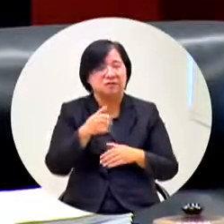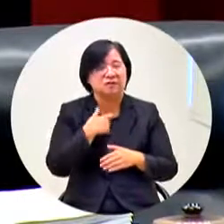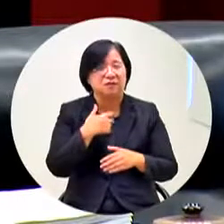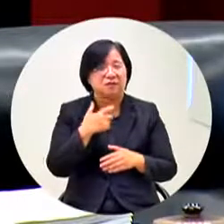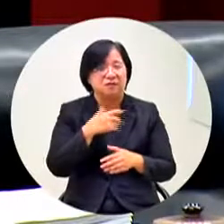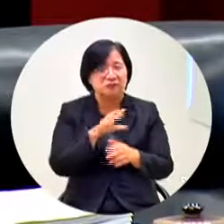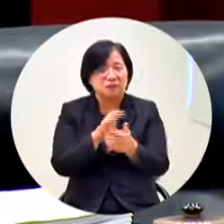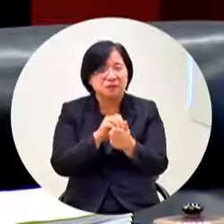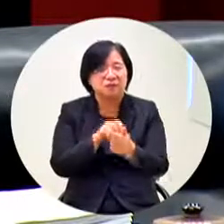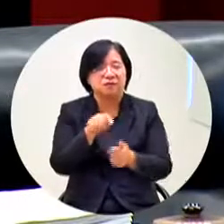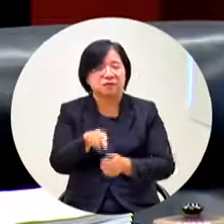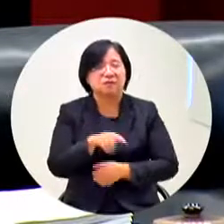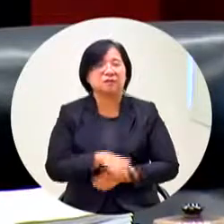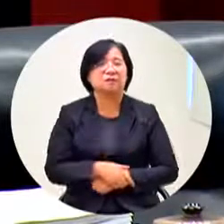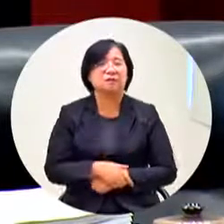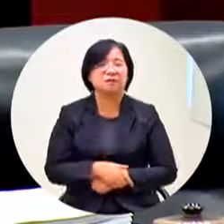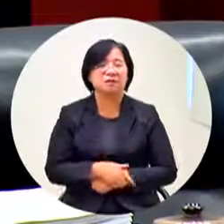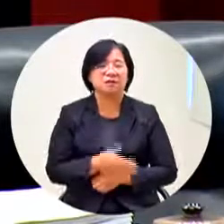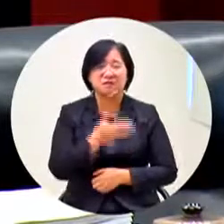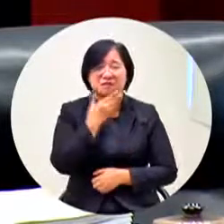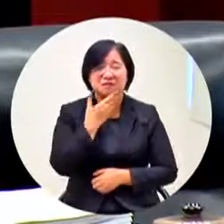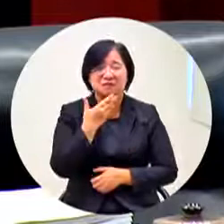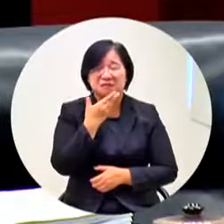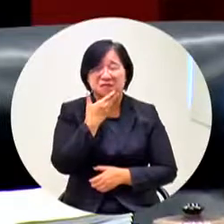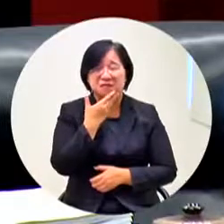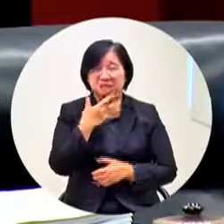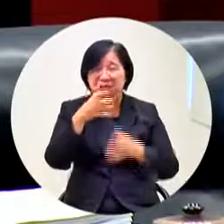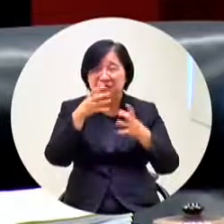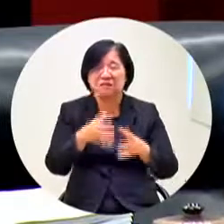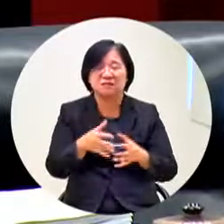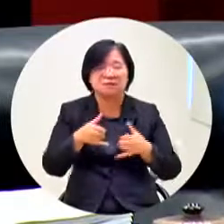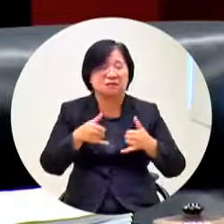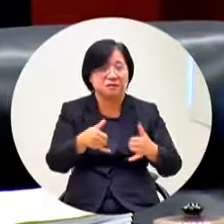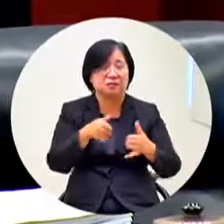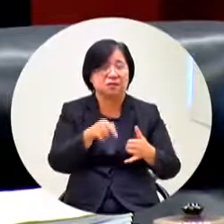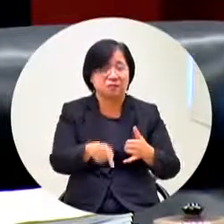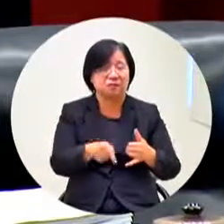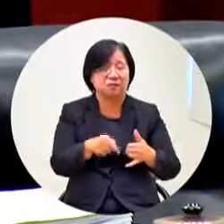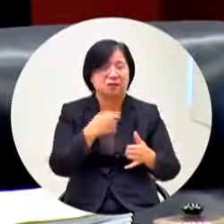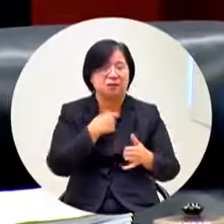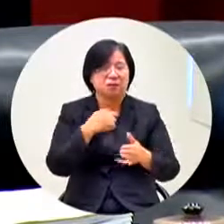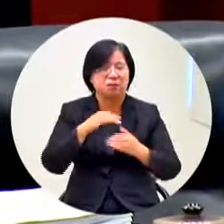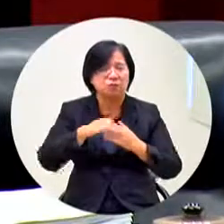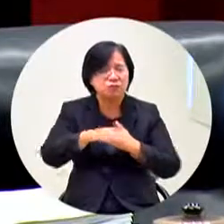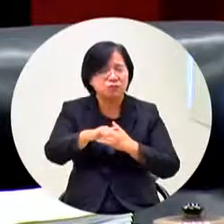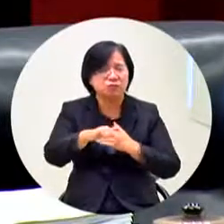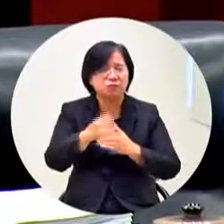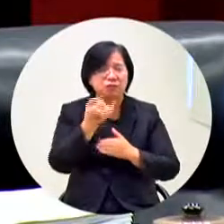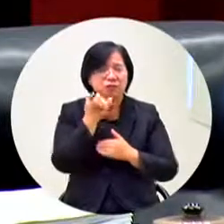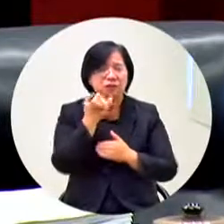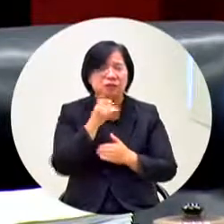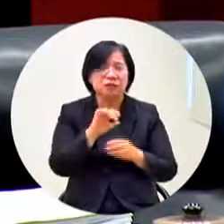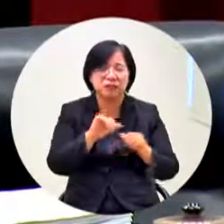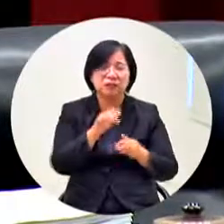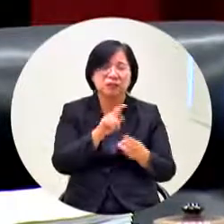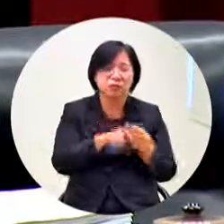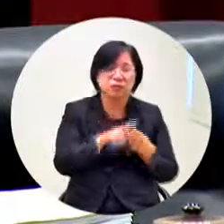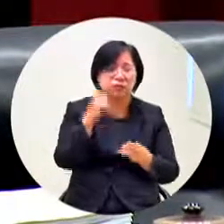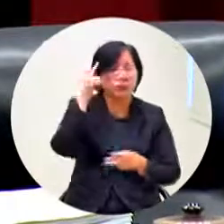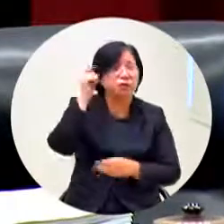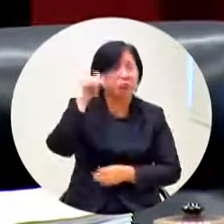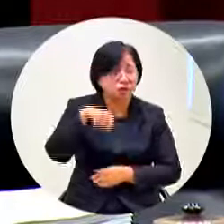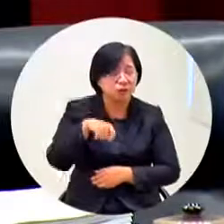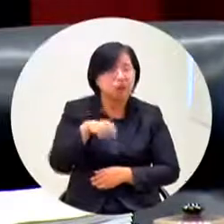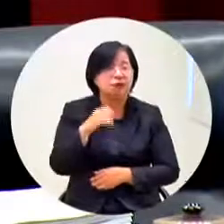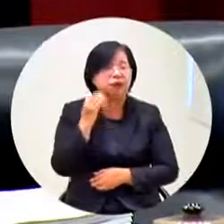就这个问题，施设道路到底能不能铺，那要地主同意。当然如果地主